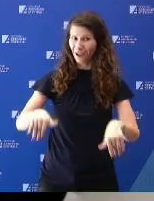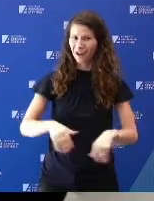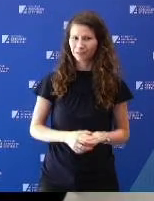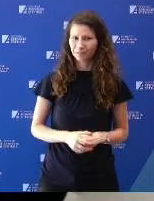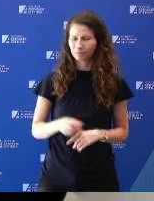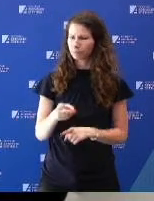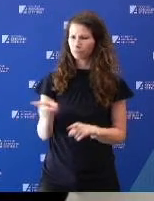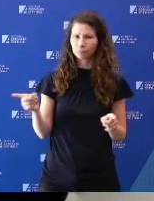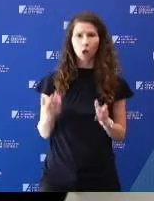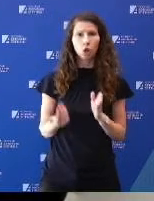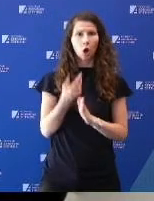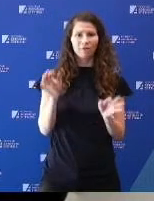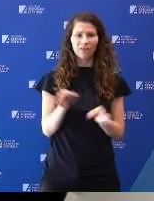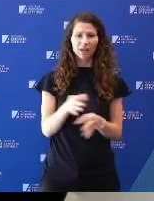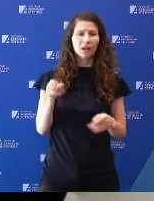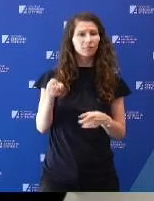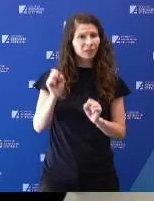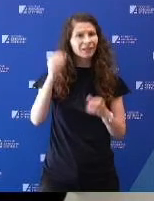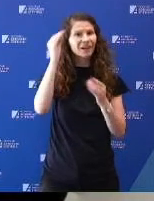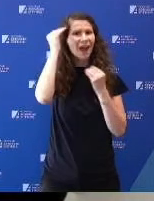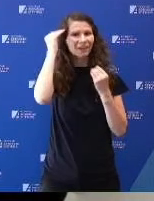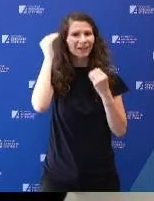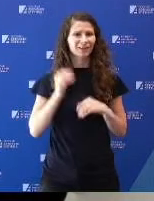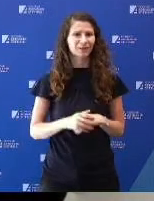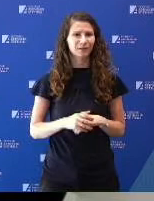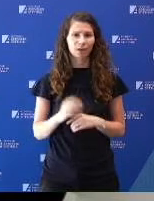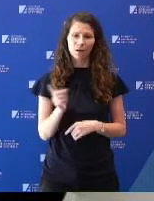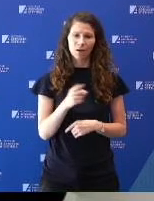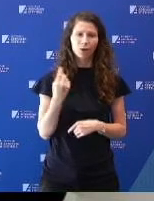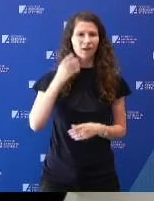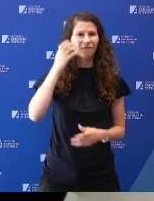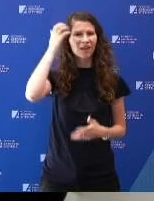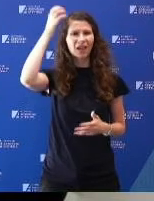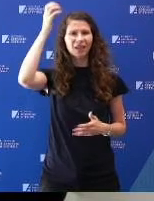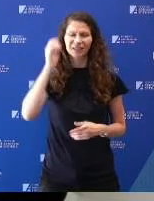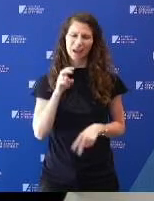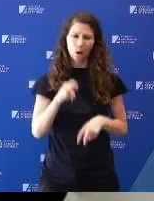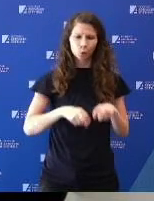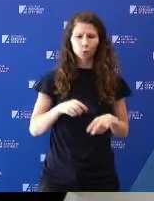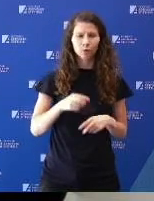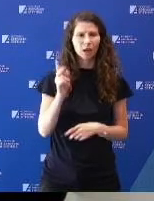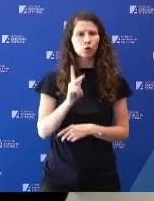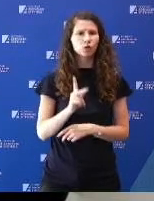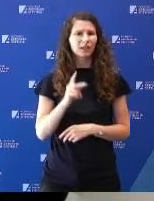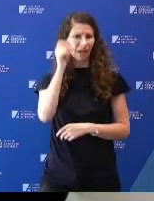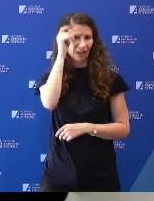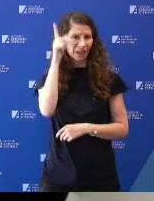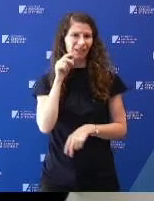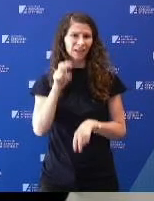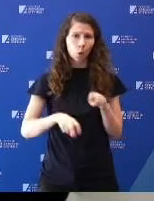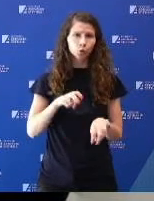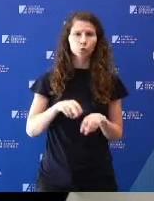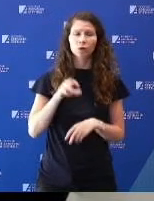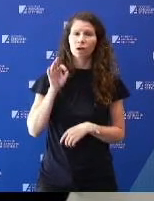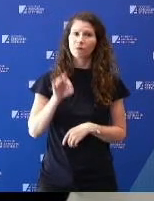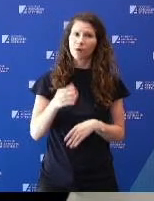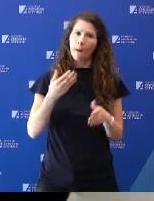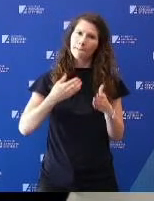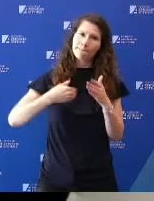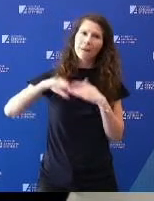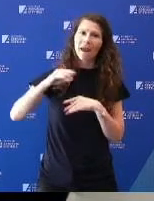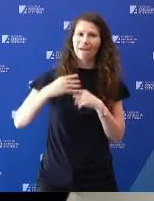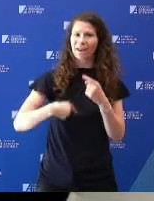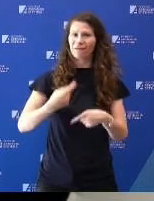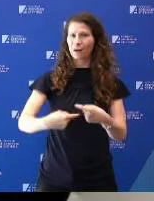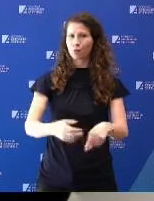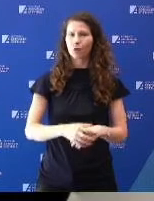neue Fähigkeiten erlernen und wir nutzen unsere Fantasie, wir nutzen künstliche Intelligenz, um Weiteres zu entwickeln. Es geht